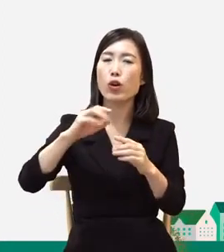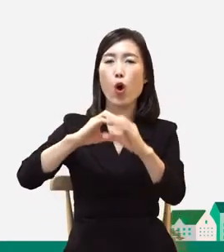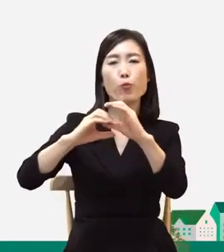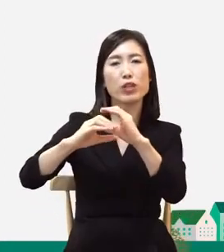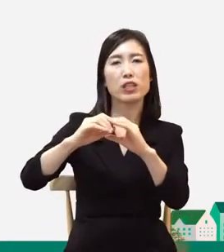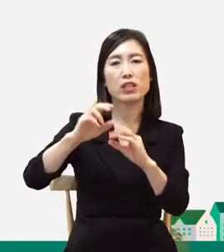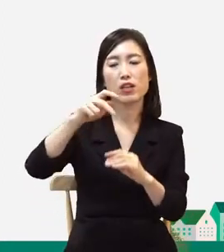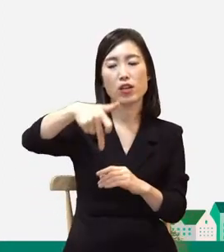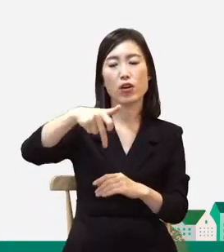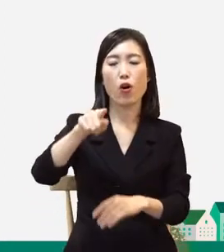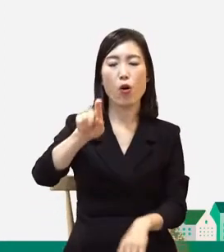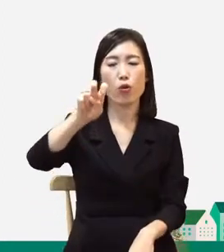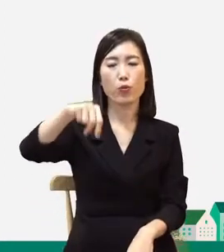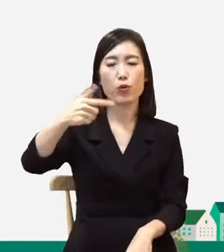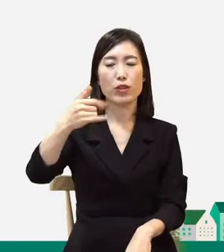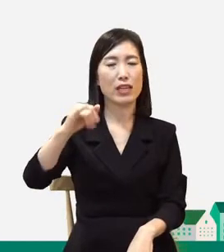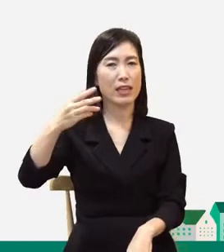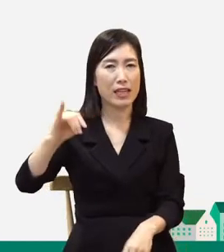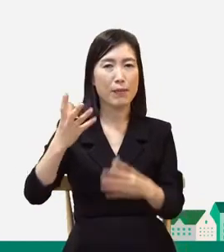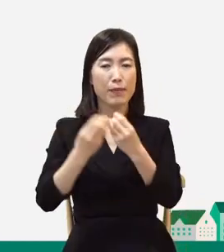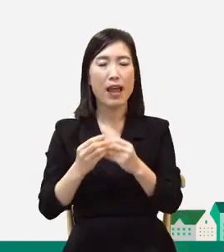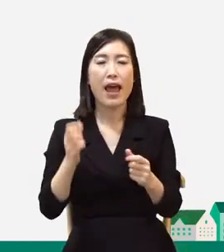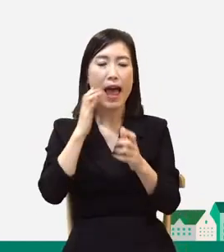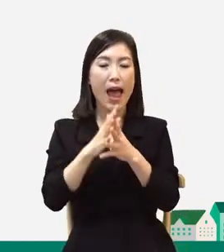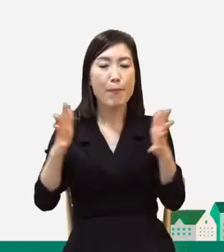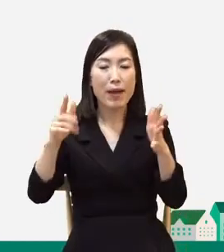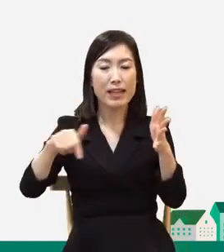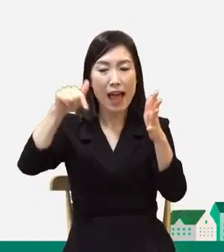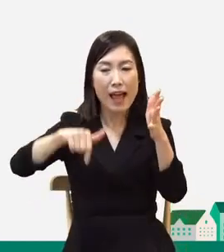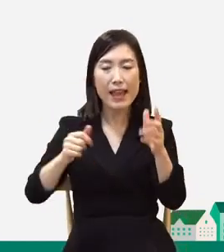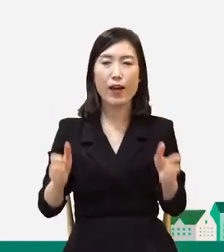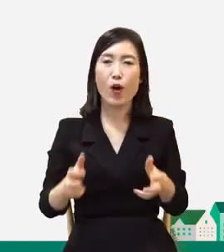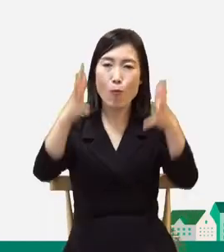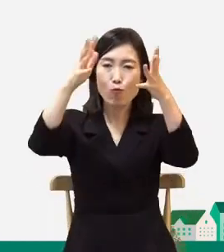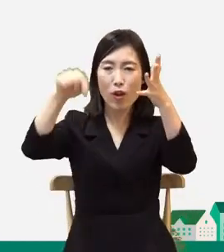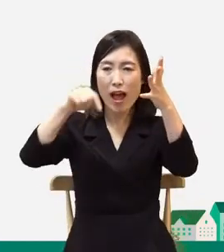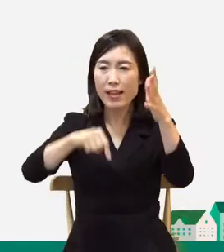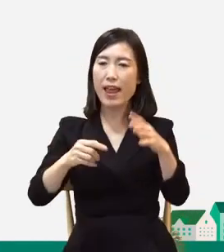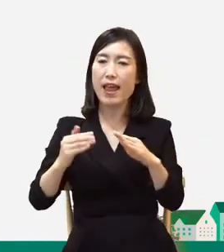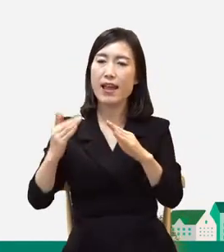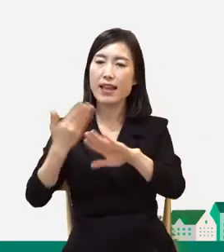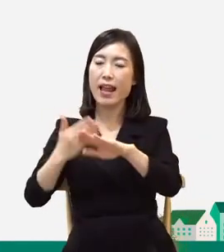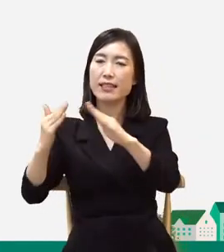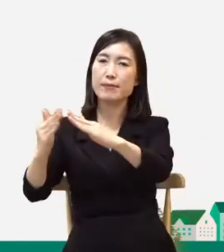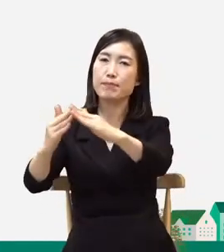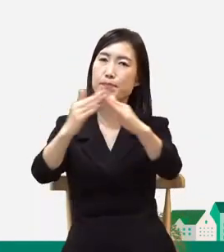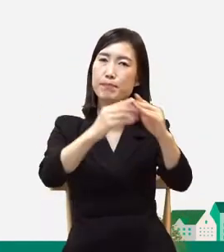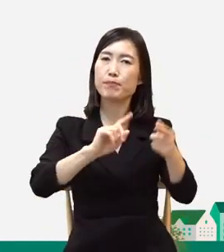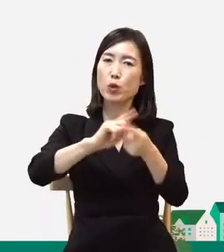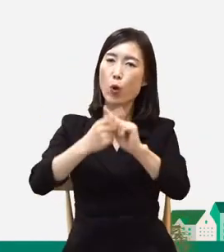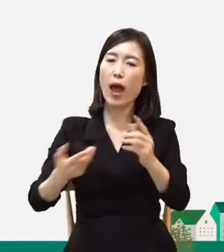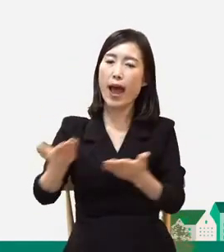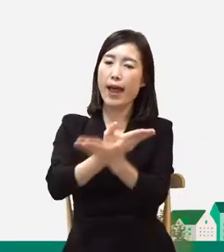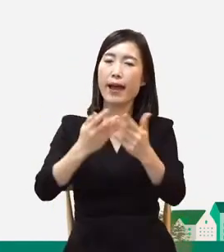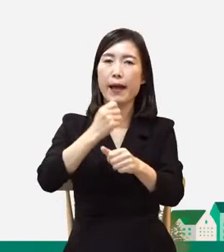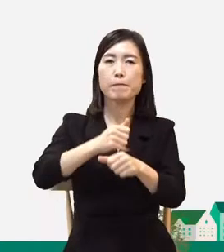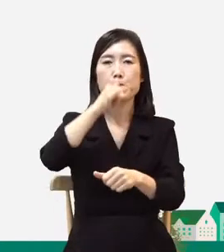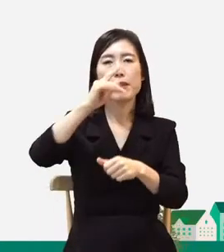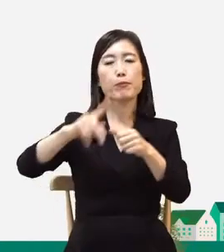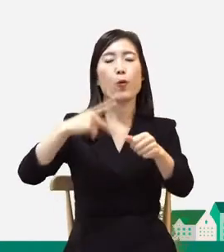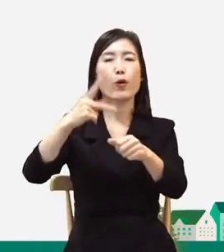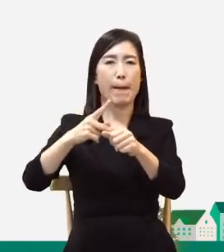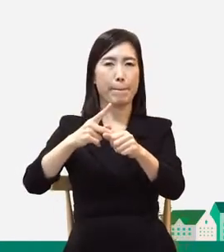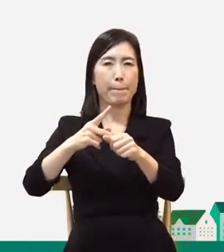운영업자들은 좀 지역 주민, 그러니까 단지 내나 지역 건물 내에서 주민들의 커뮤니티 프로그램들을 다양하게 제공할 수 있는 장점들이 있습니다.